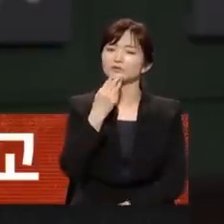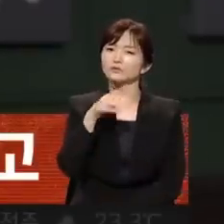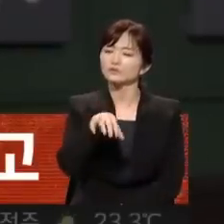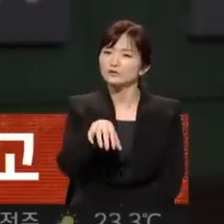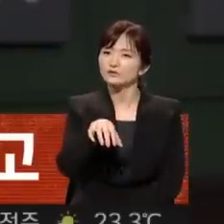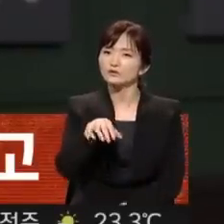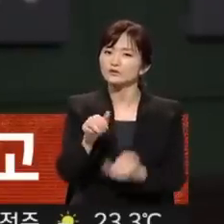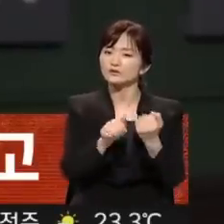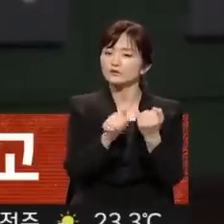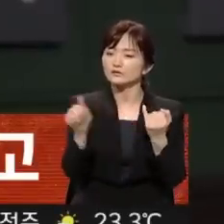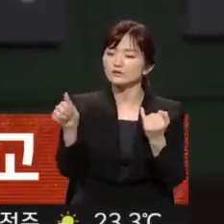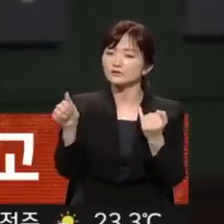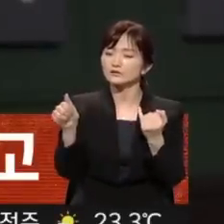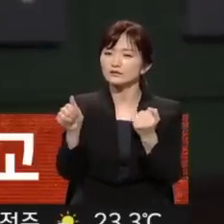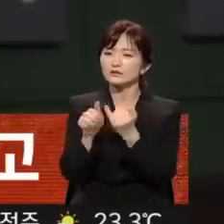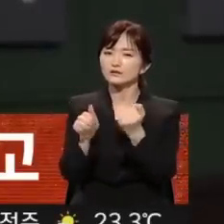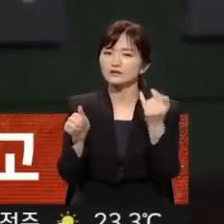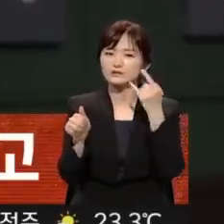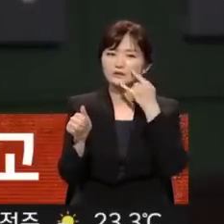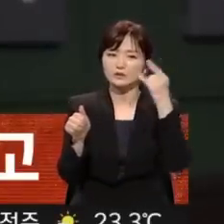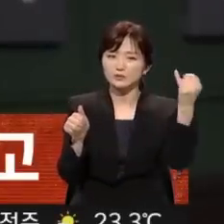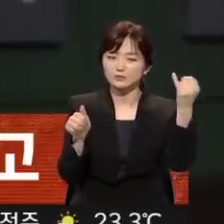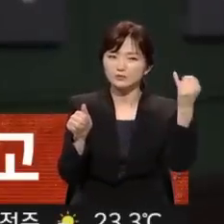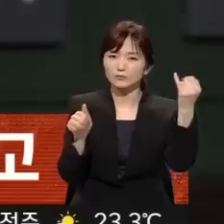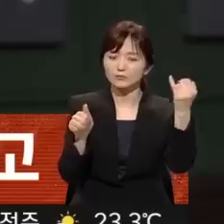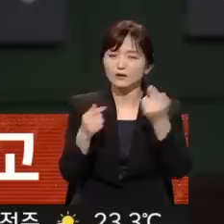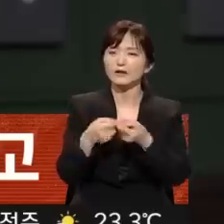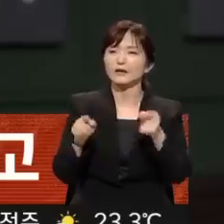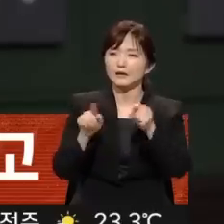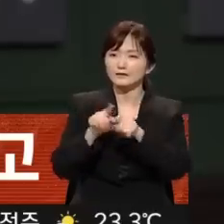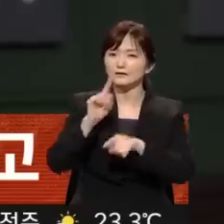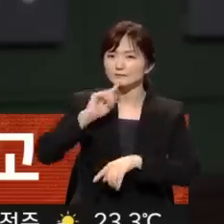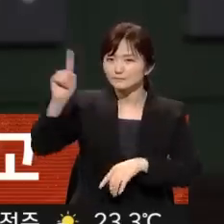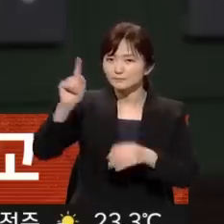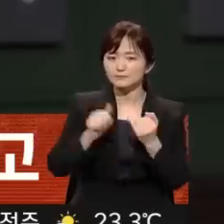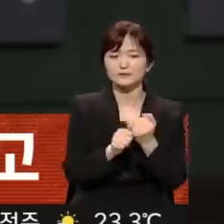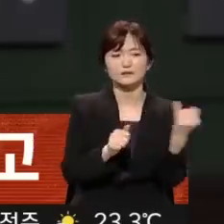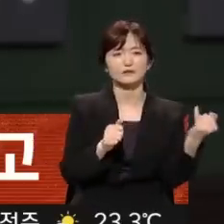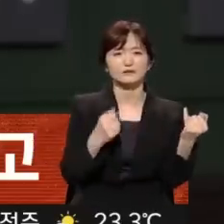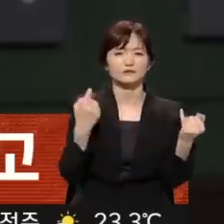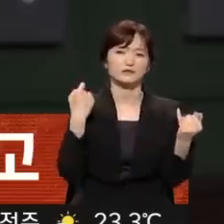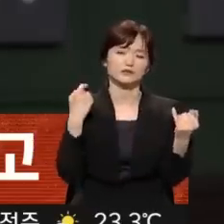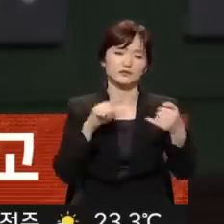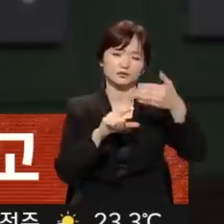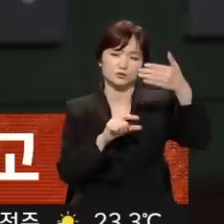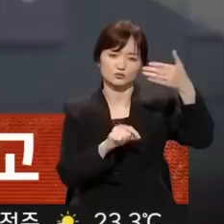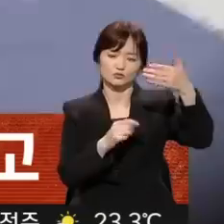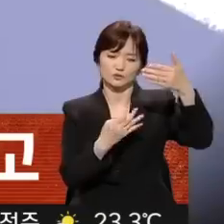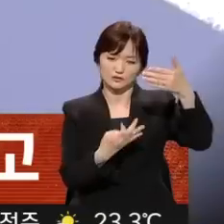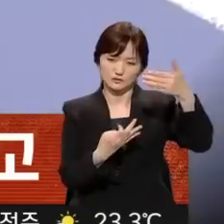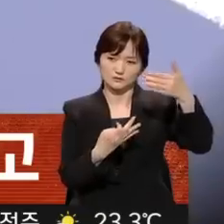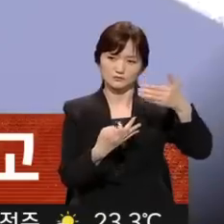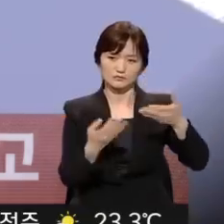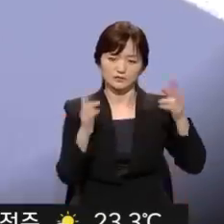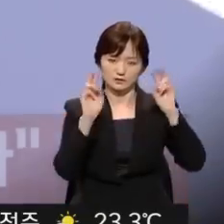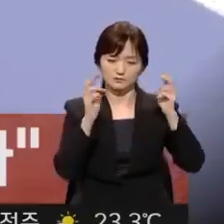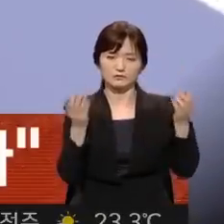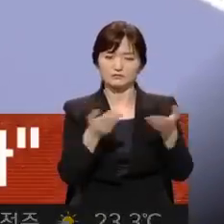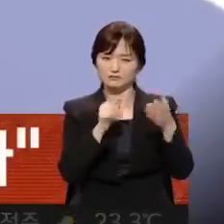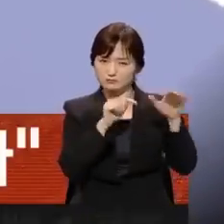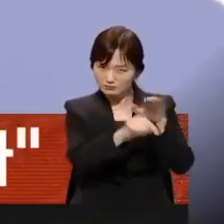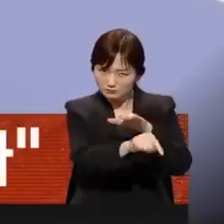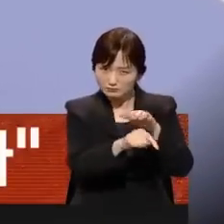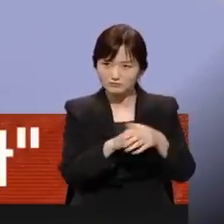한 남편이 장모랑 같이 경찰에 신고를 합니다. 이 아내가 그 전날인 9월 14일에 평소대로 출근을 했는데 이후에